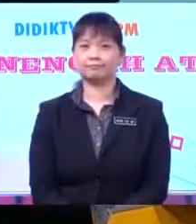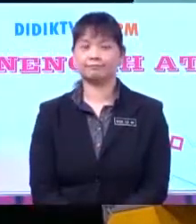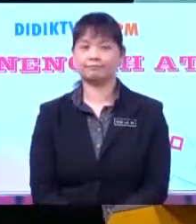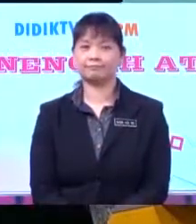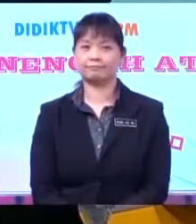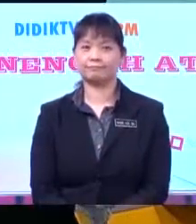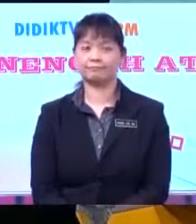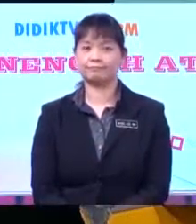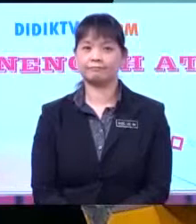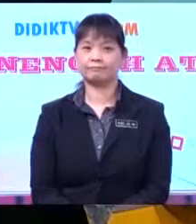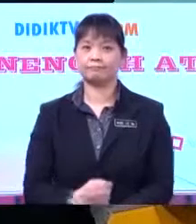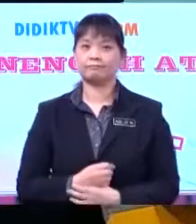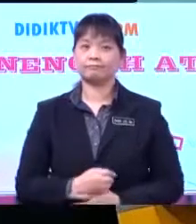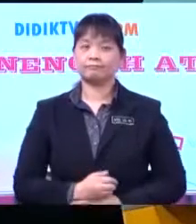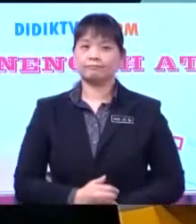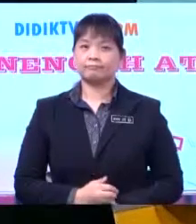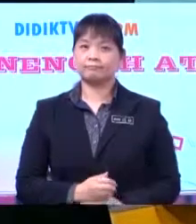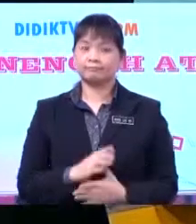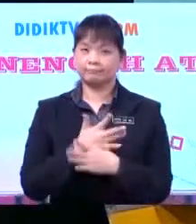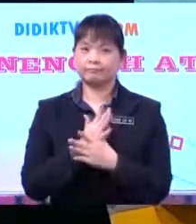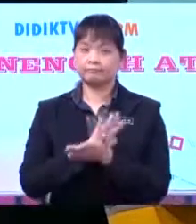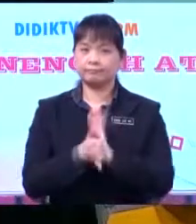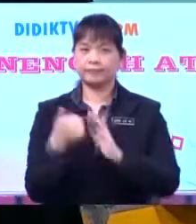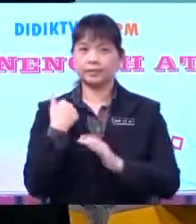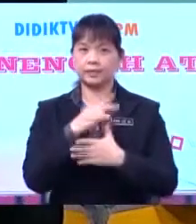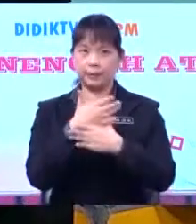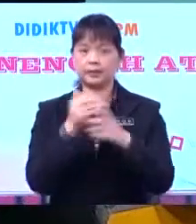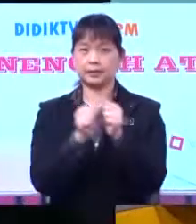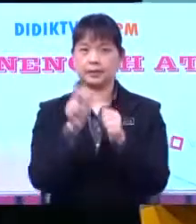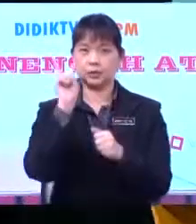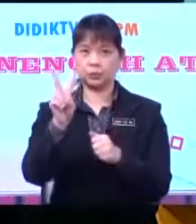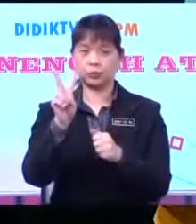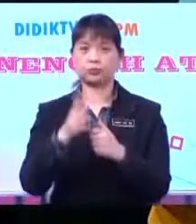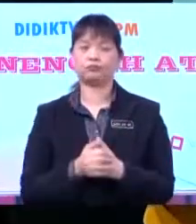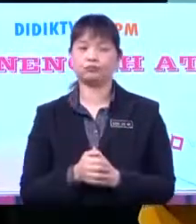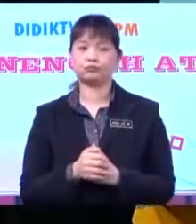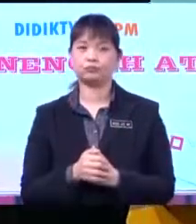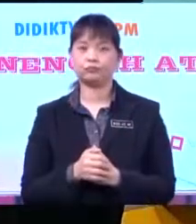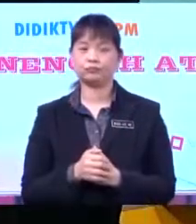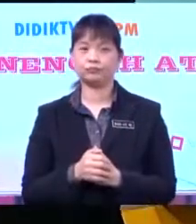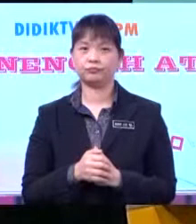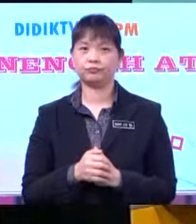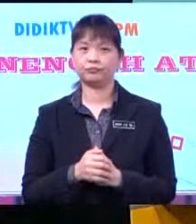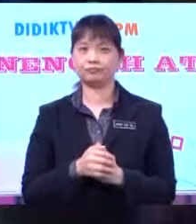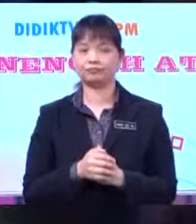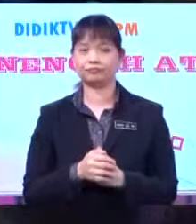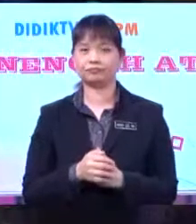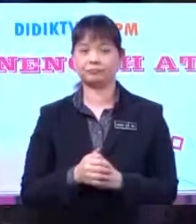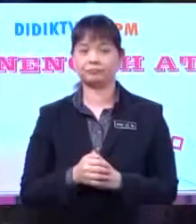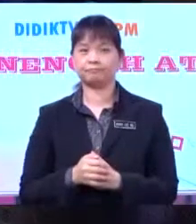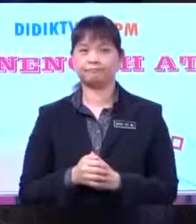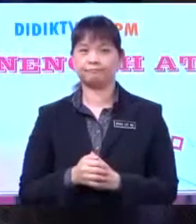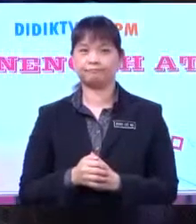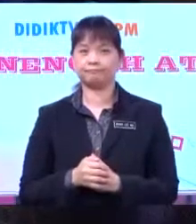setengah tahun hajwalah Kenongo dibagikan dengan Duo kitanya untuk various Kids anda semua bagus ya next